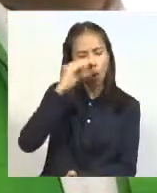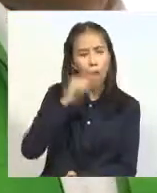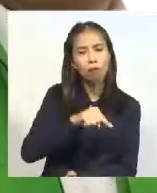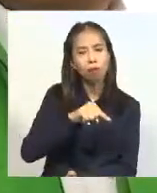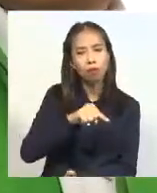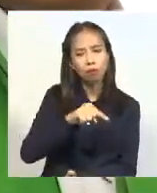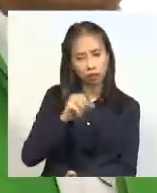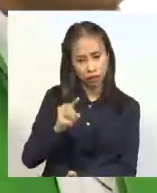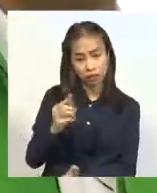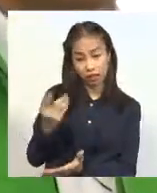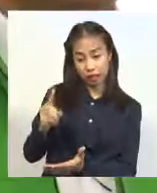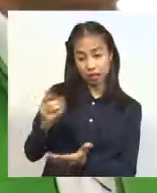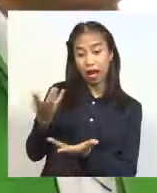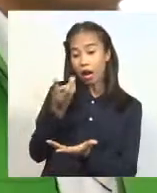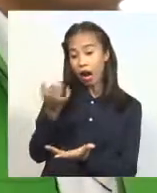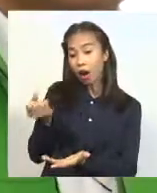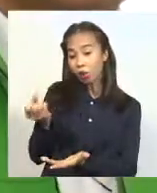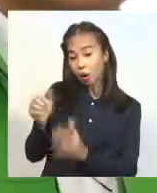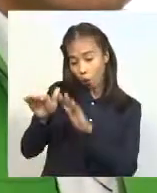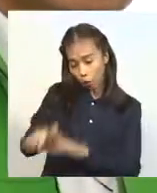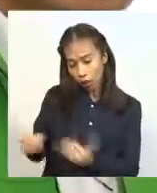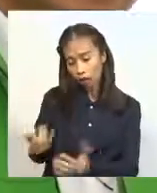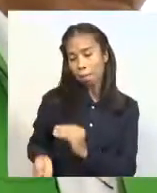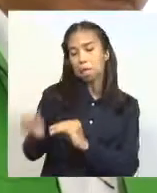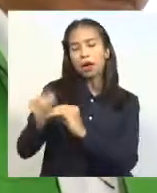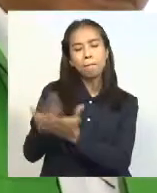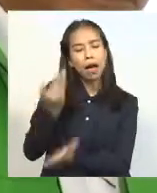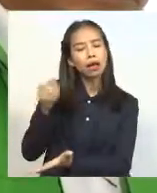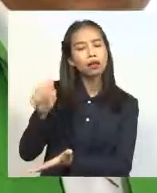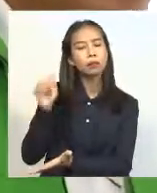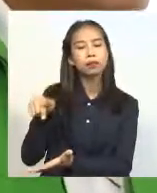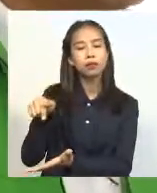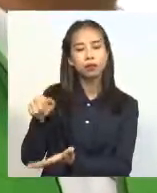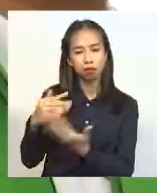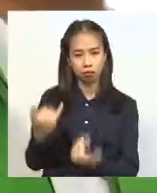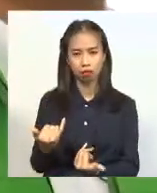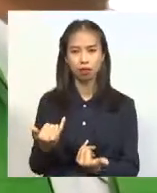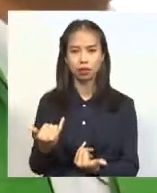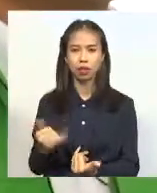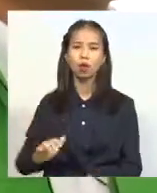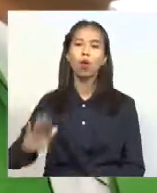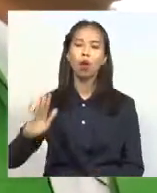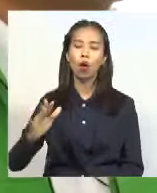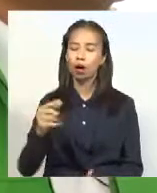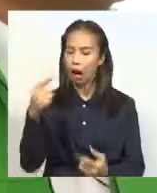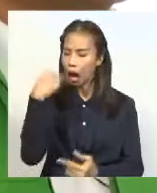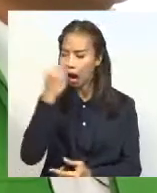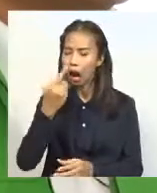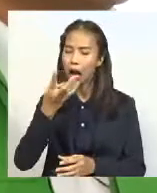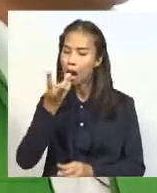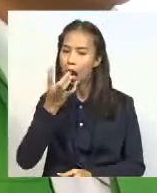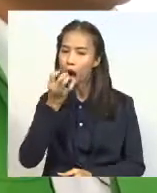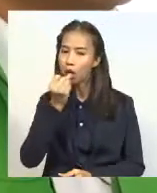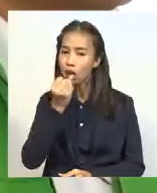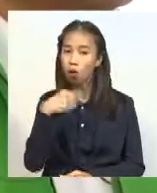นี้ขึ้นมากับที่เดินไปแล้วนะครับข้าวแห้งก็ 20,000 กว่าละก็เป็นเขาเรียกว่าพินาทีทองของคนปลูกข้าวเหนียวพวกเรามีใ